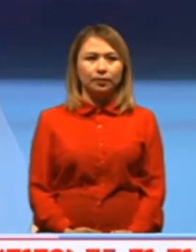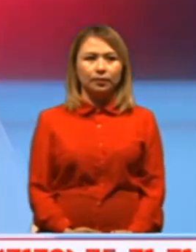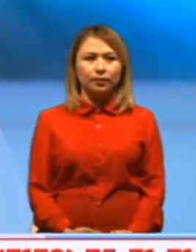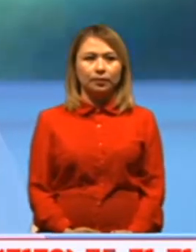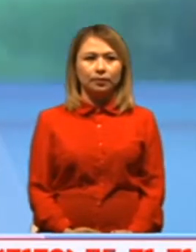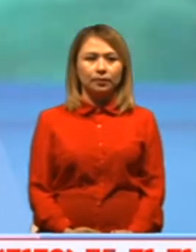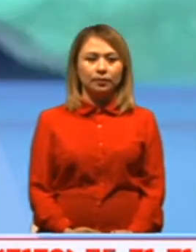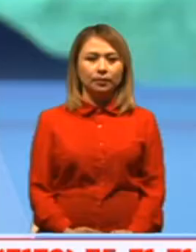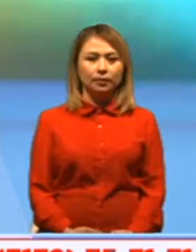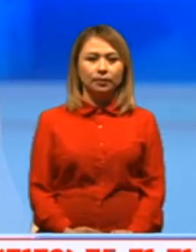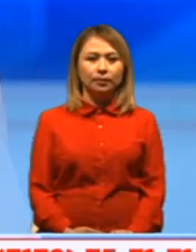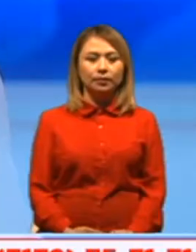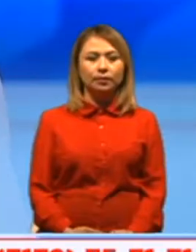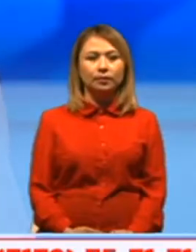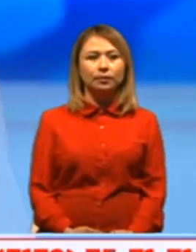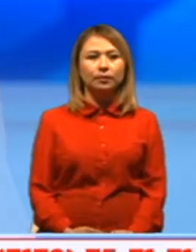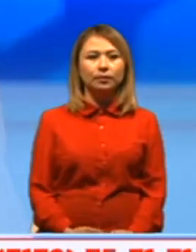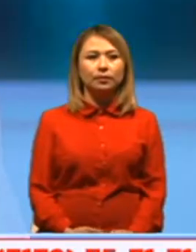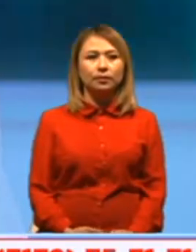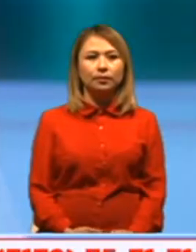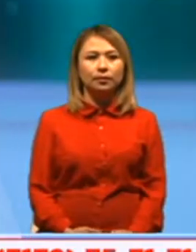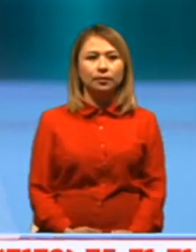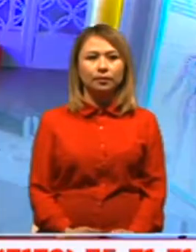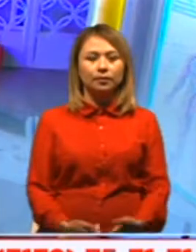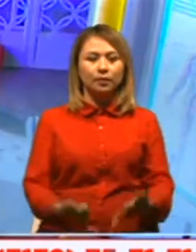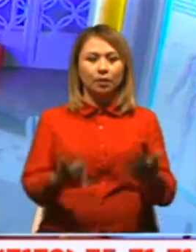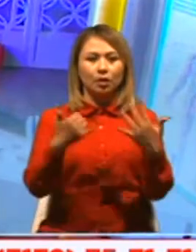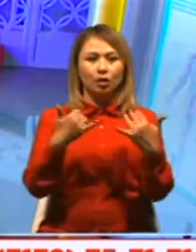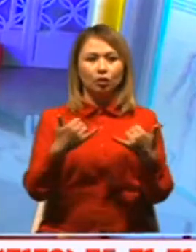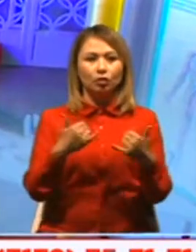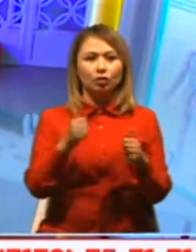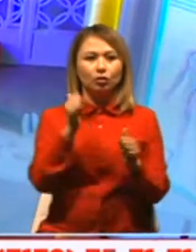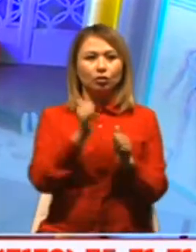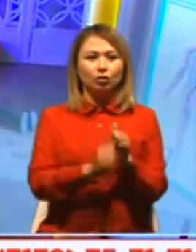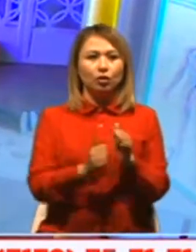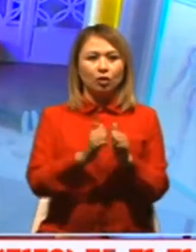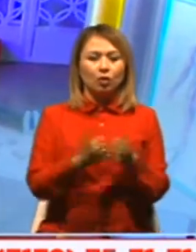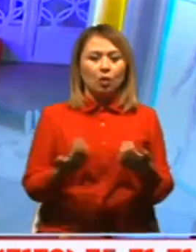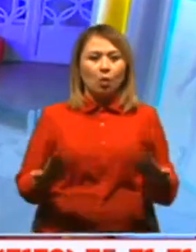Сізге де рахмет хабарласқаныңыз үшін. Біз бүгін күнделікті